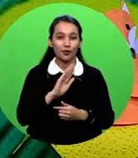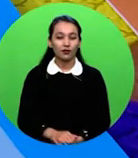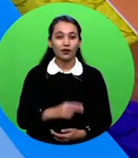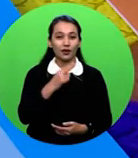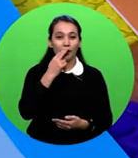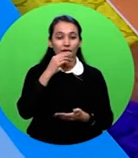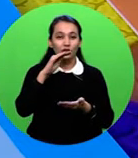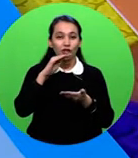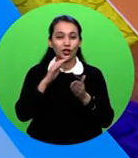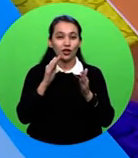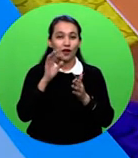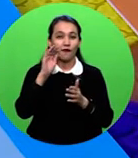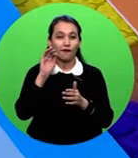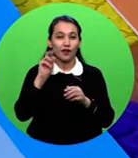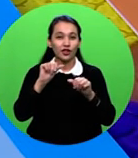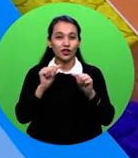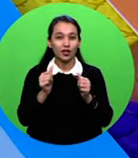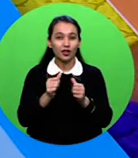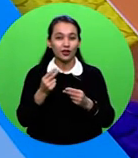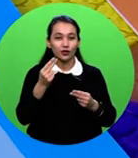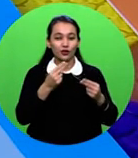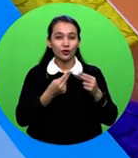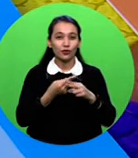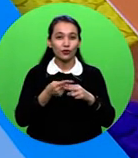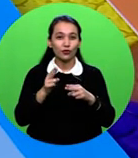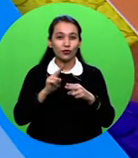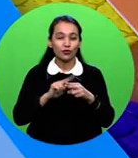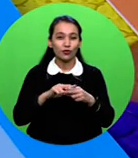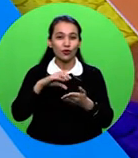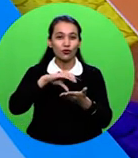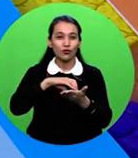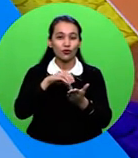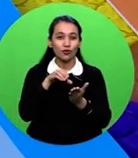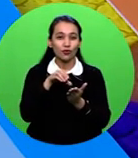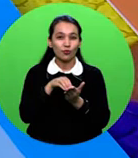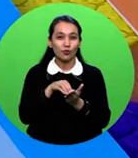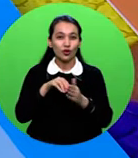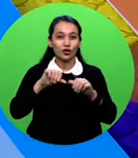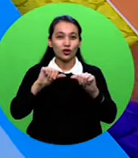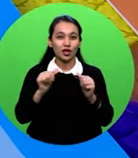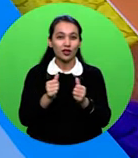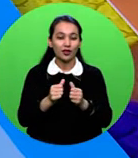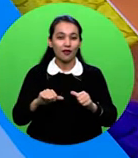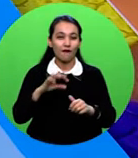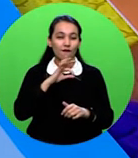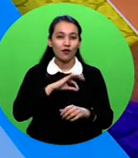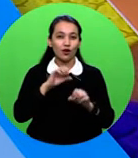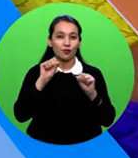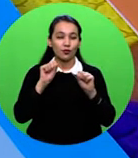tug'dirmaydi. Kichkina avval shaklini chiqarish uchun to'rtburchak shaklidan foydalansangiz ham